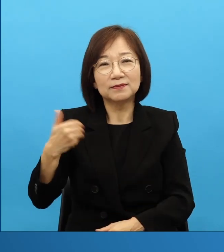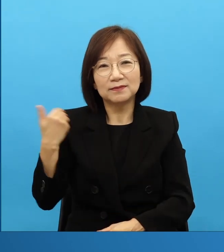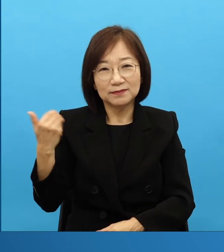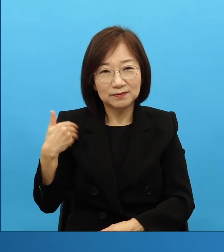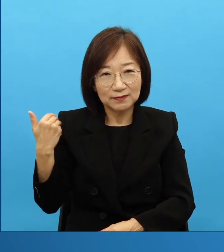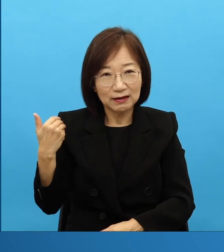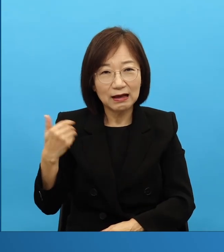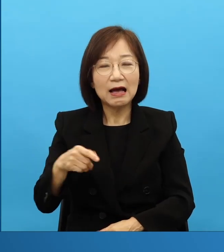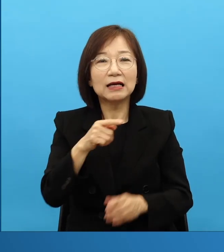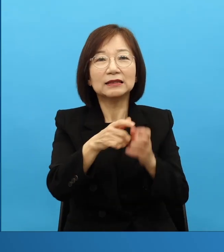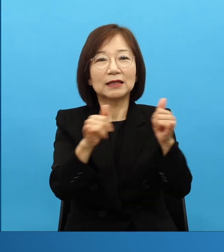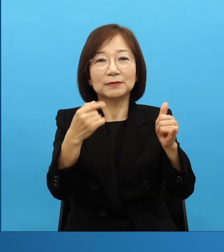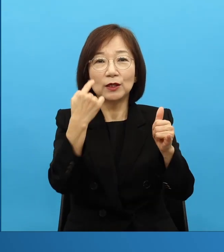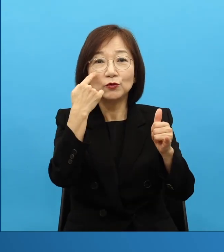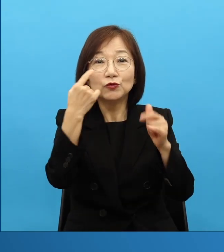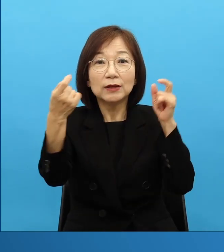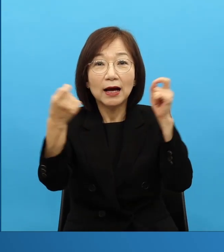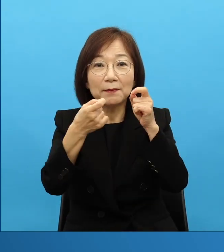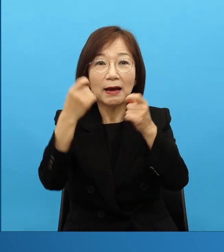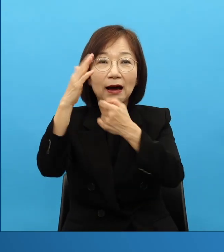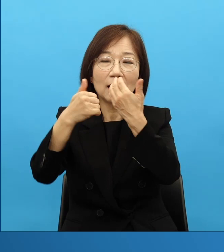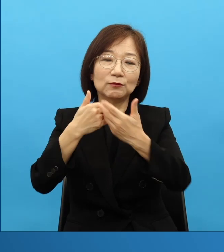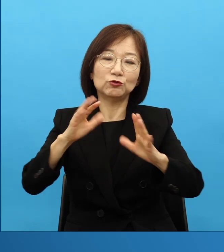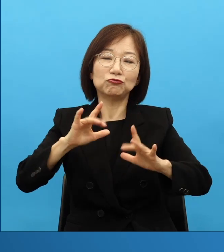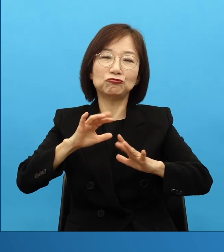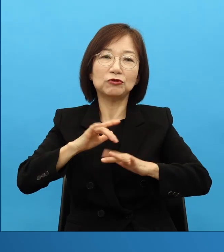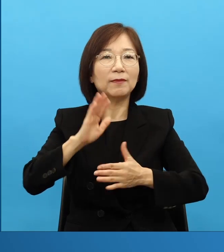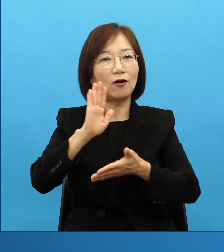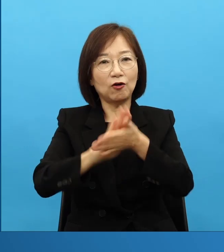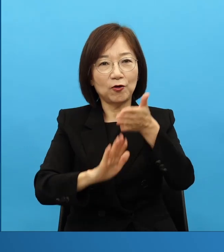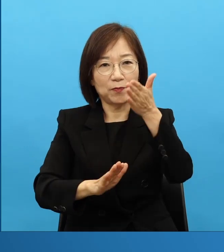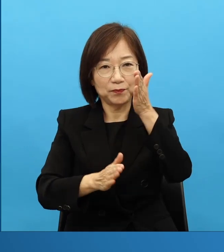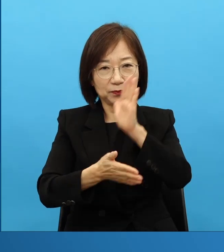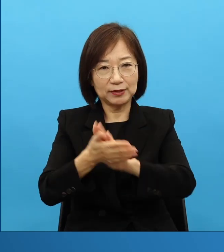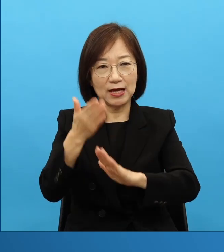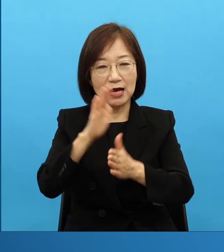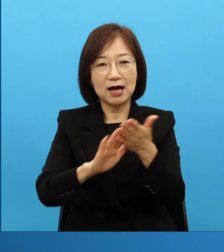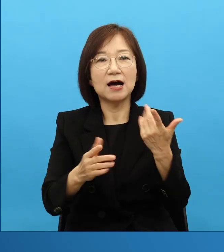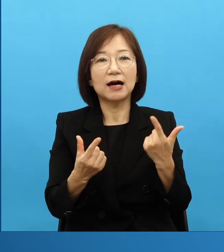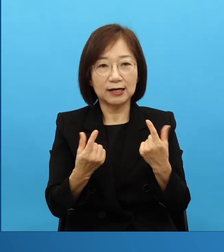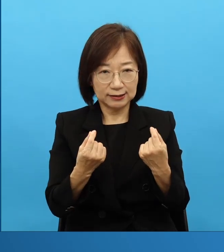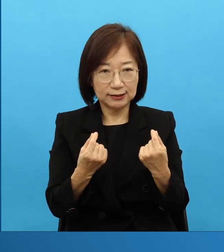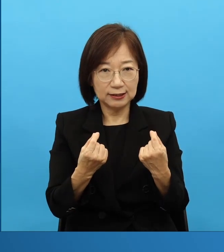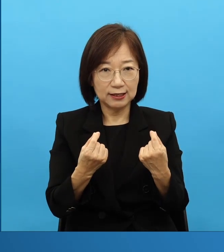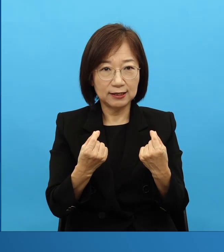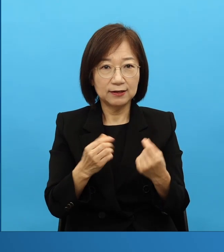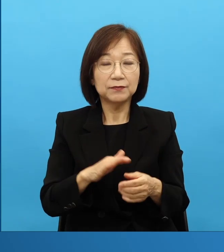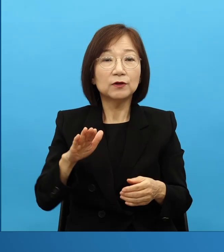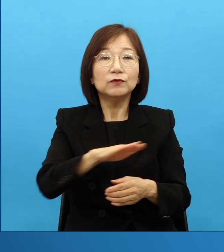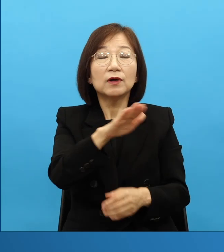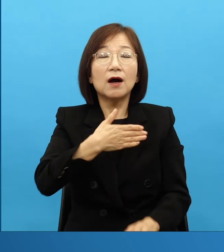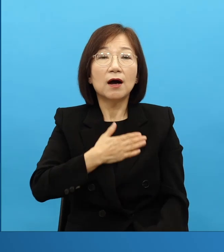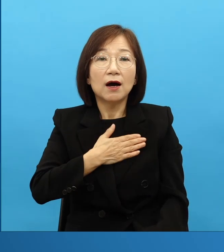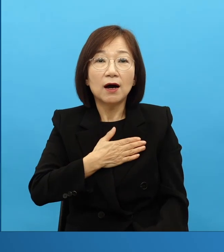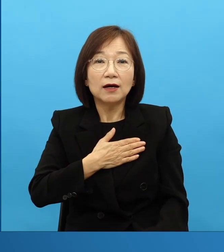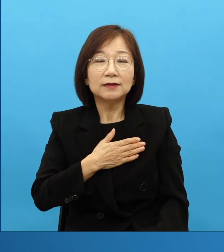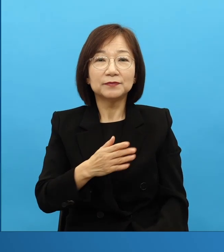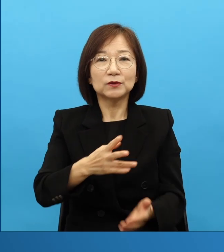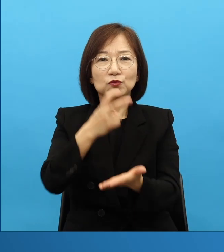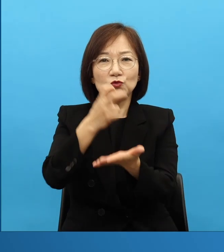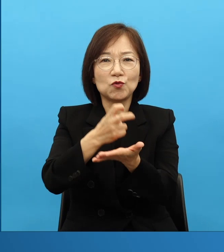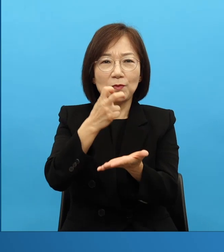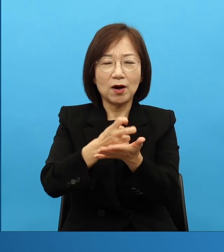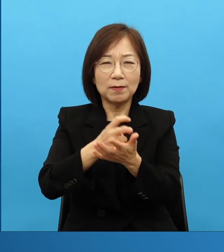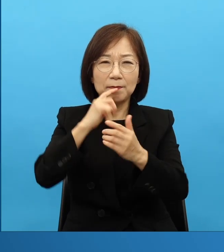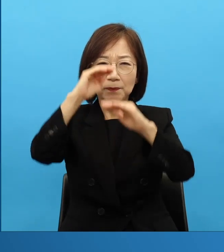알지 못하였고 그들의 눈앞에 하나님을 두려워함이 없느니라 함과 같으니라. 우리가